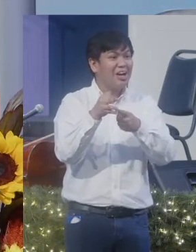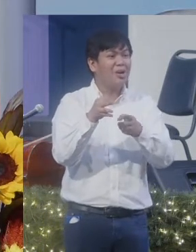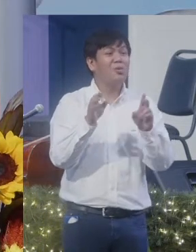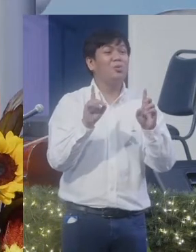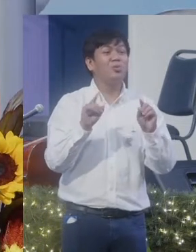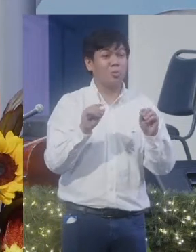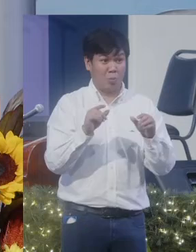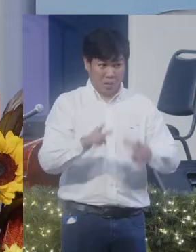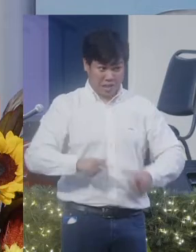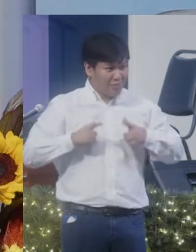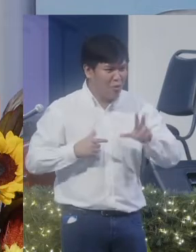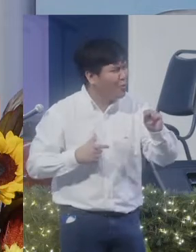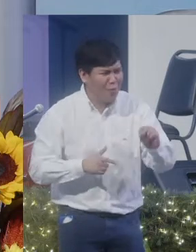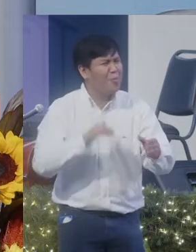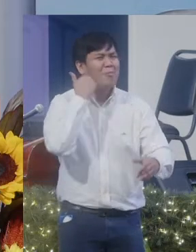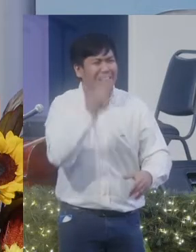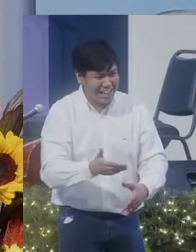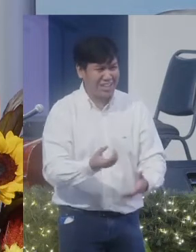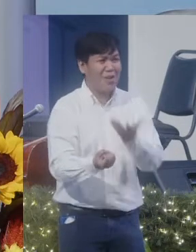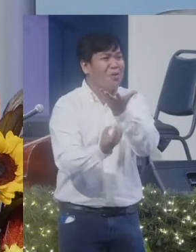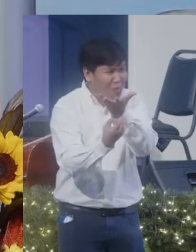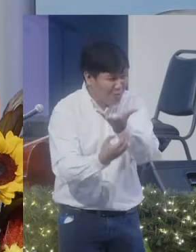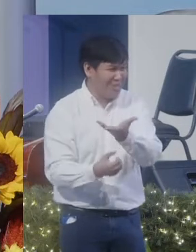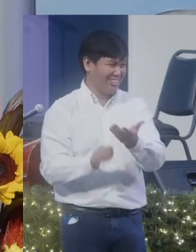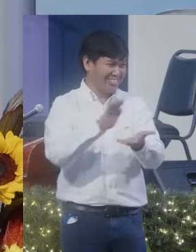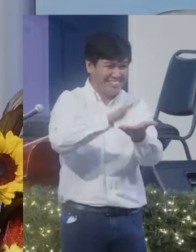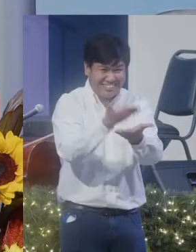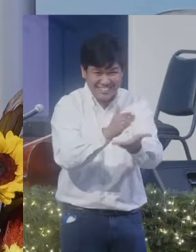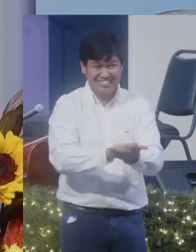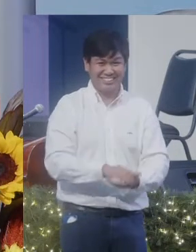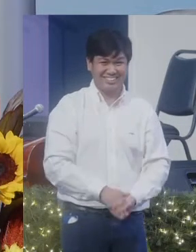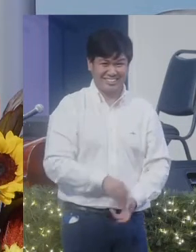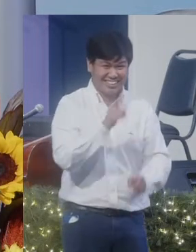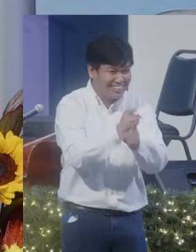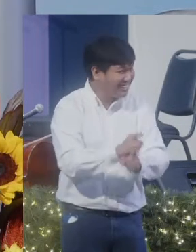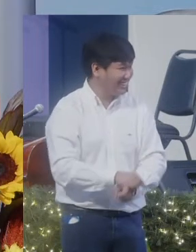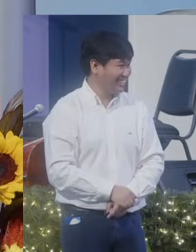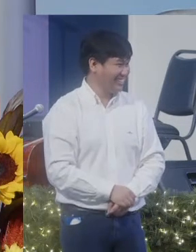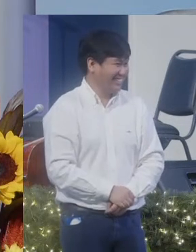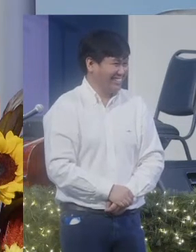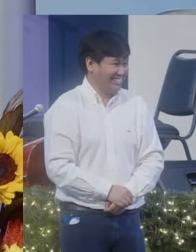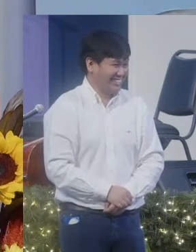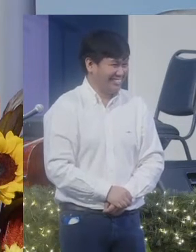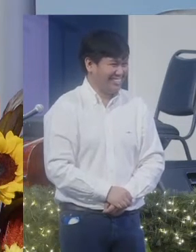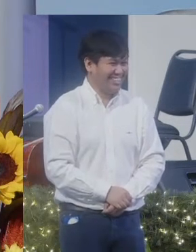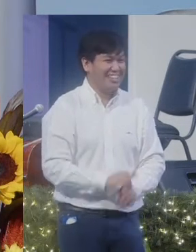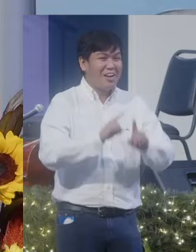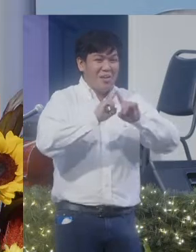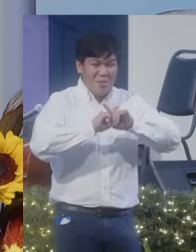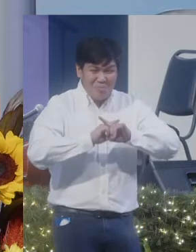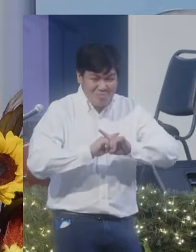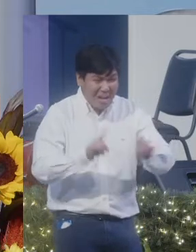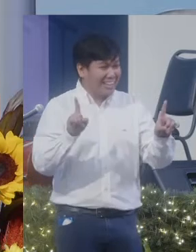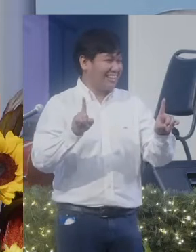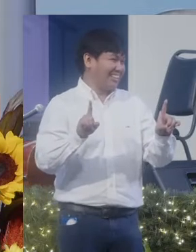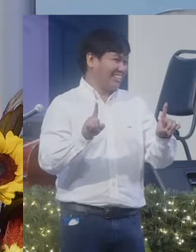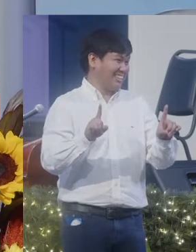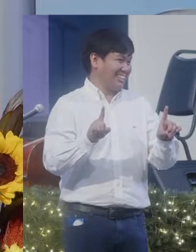tubig. Yun ang alam nila. Fishers of men. So, inisip siguro nila, so ang huhulihin namin,